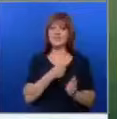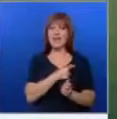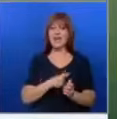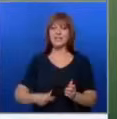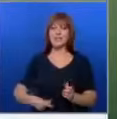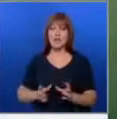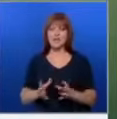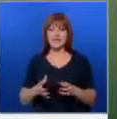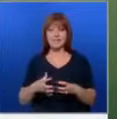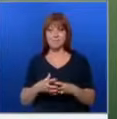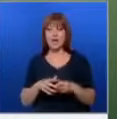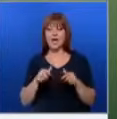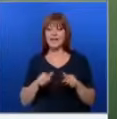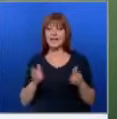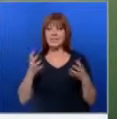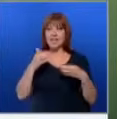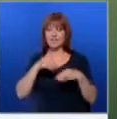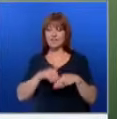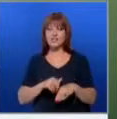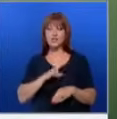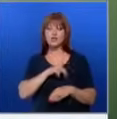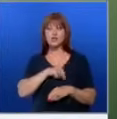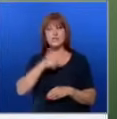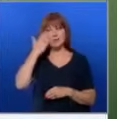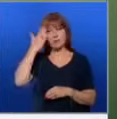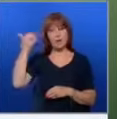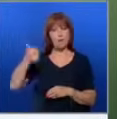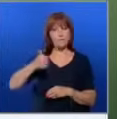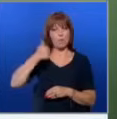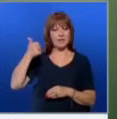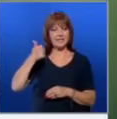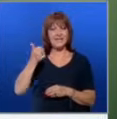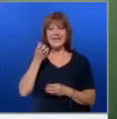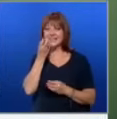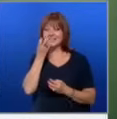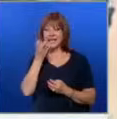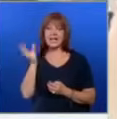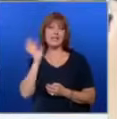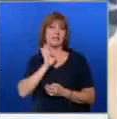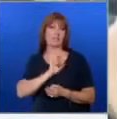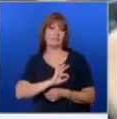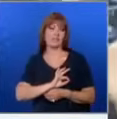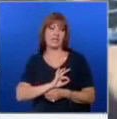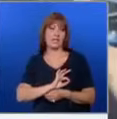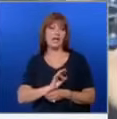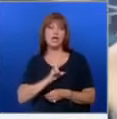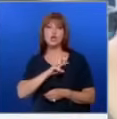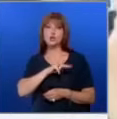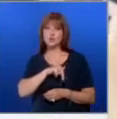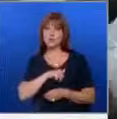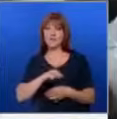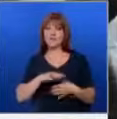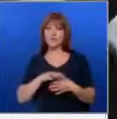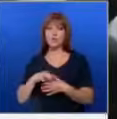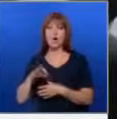сбор. Тази вечер социалната справедливост победи, екологичната справедливост победи. Социалистическият